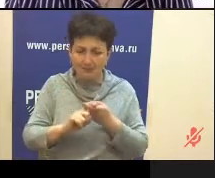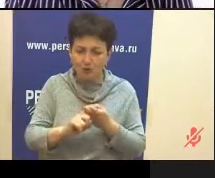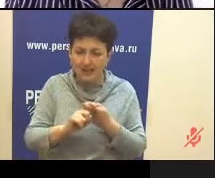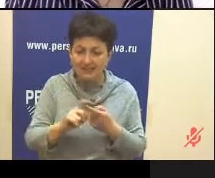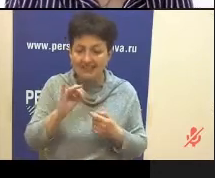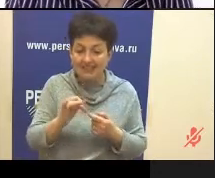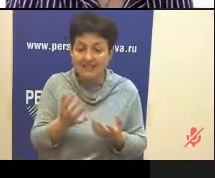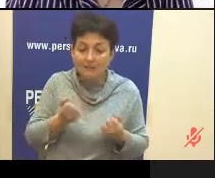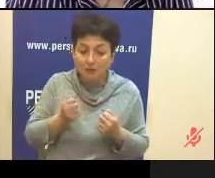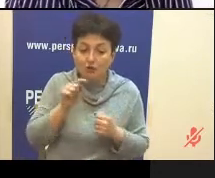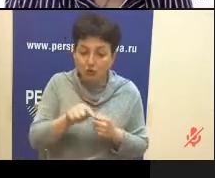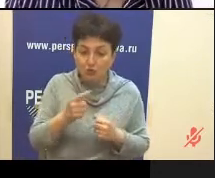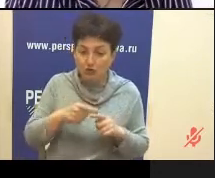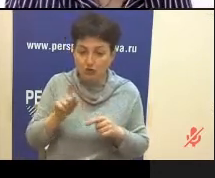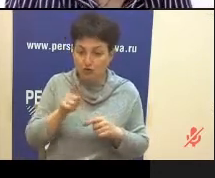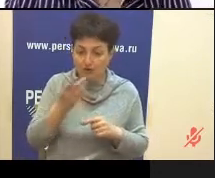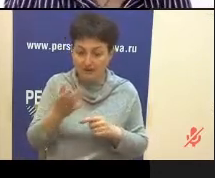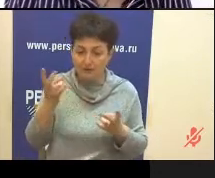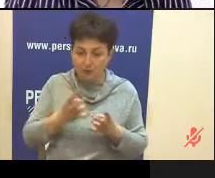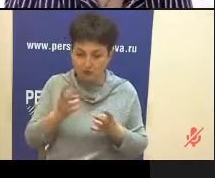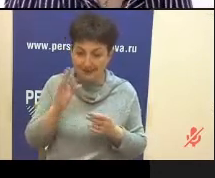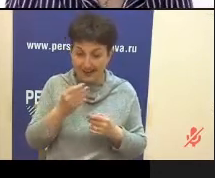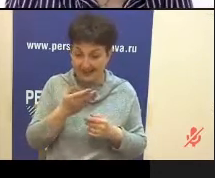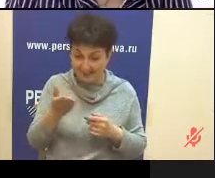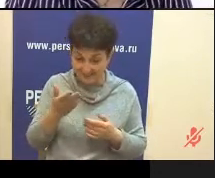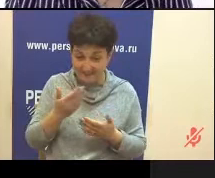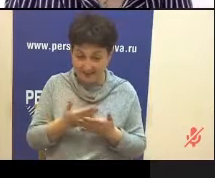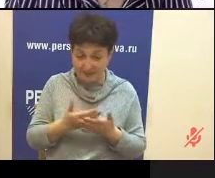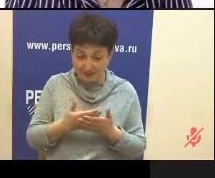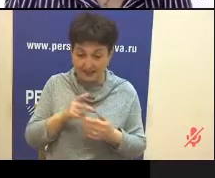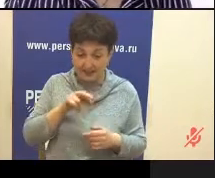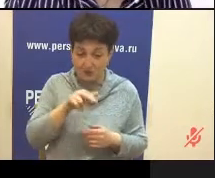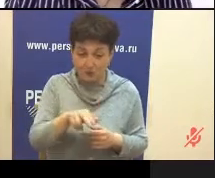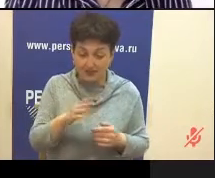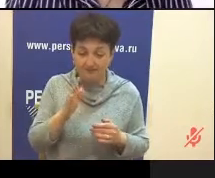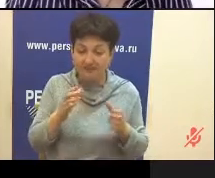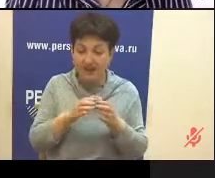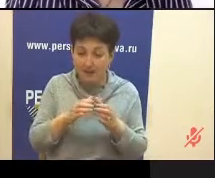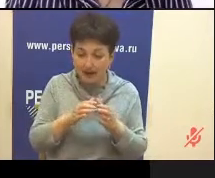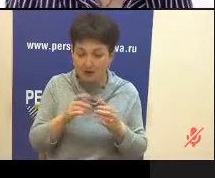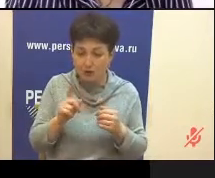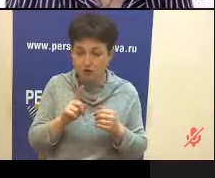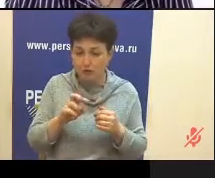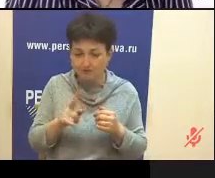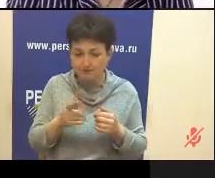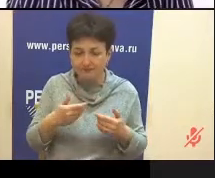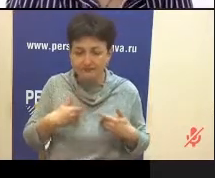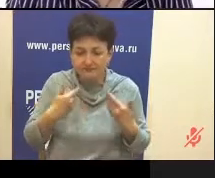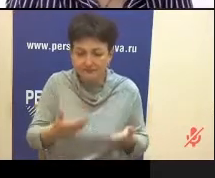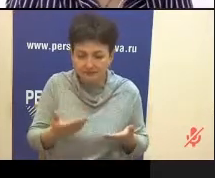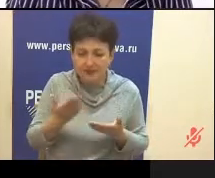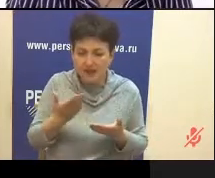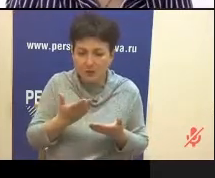коммуникацию, и получить то, что вам нужно. Поэтому, когда вы, например, идете в компанию, чтобы предложить